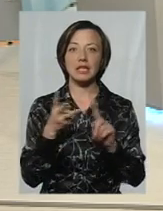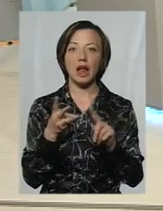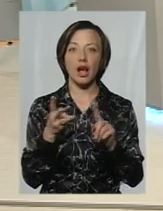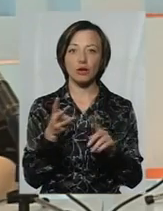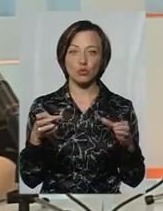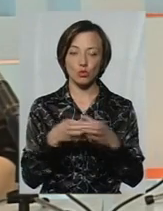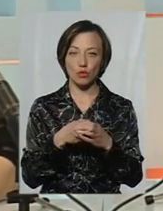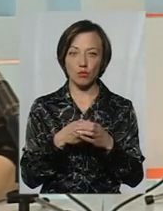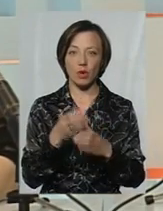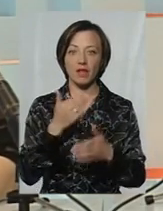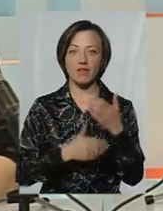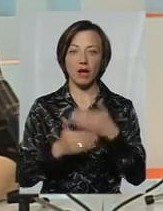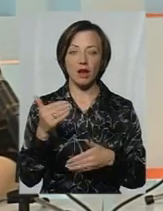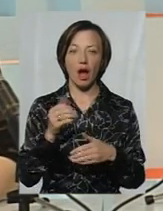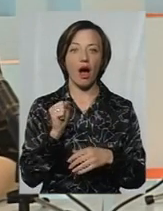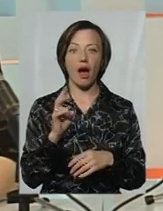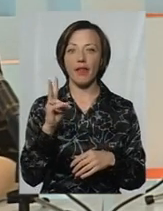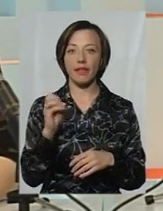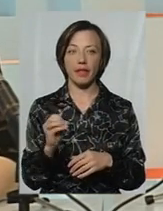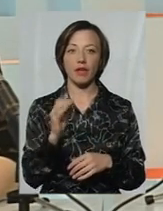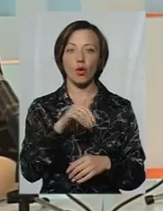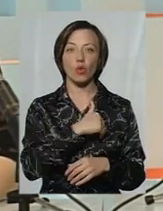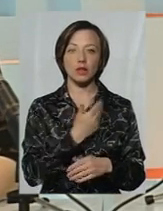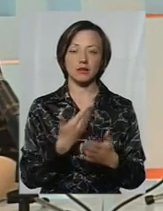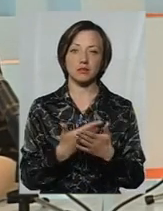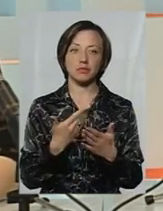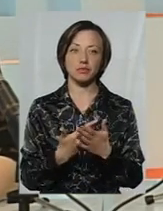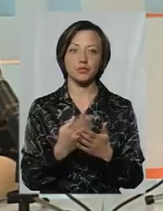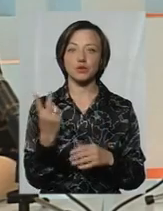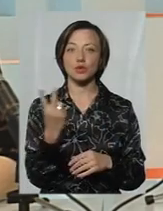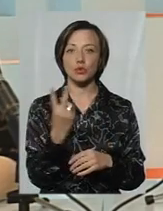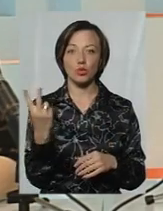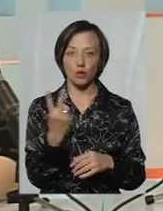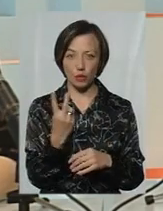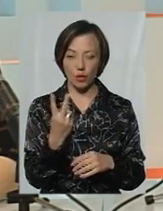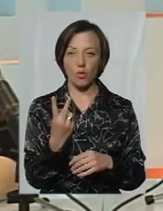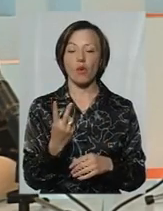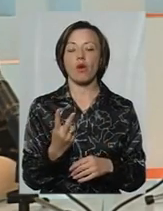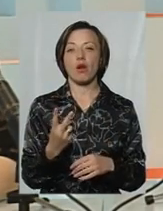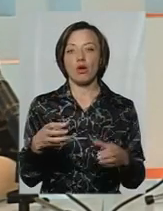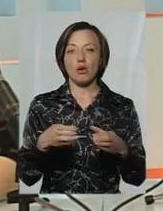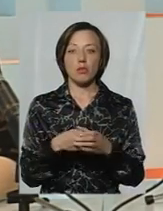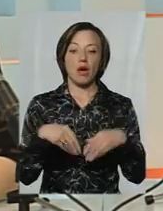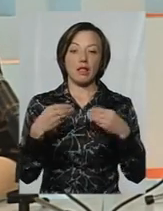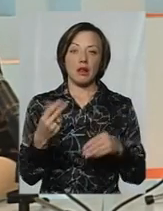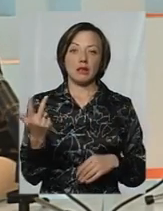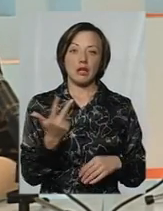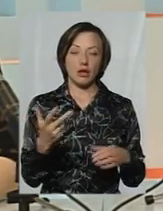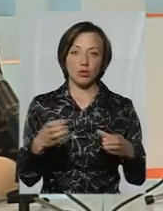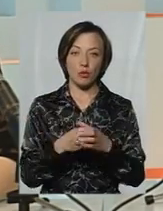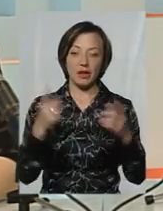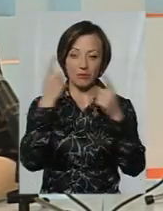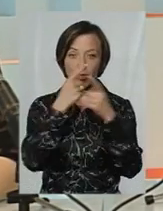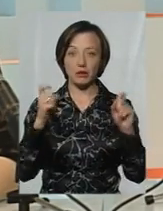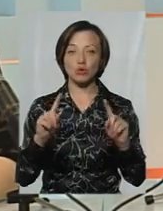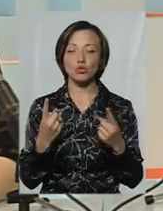групу інвалідності, а не так, як він хотів. Ну, він хотів другу, претендував на другу, йому дали третю. І інформації,